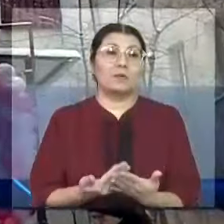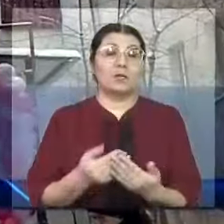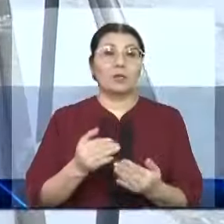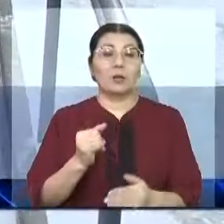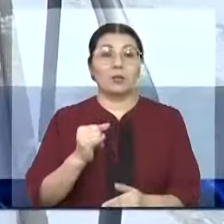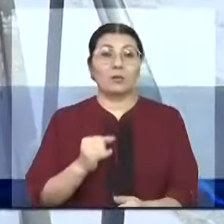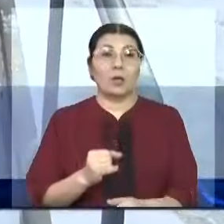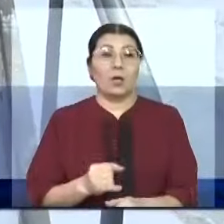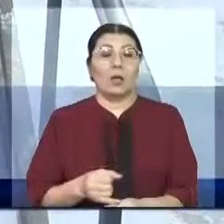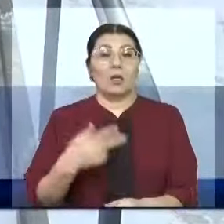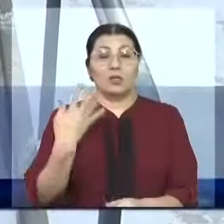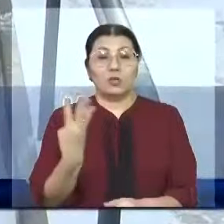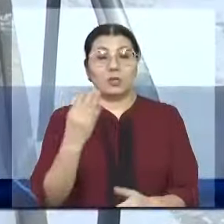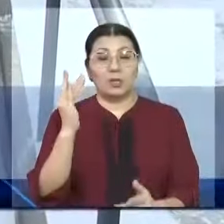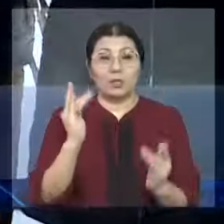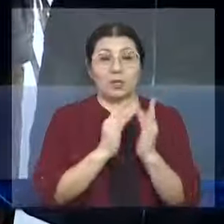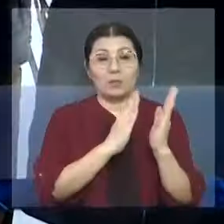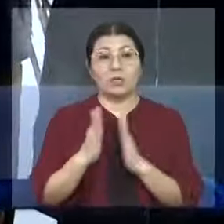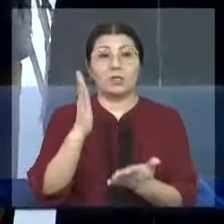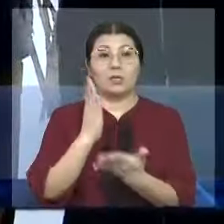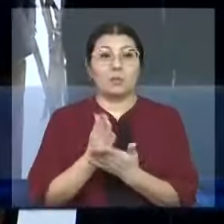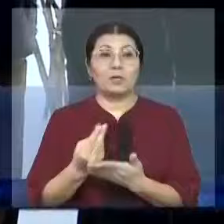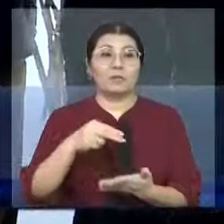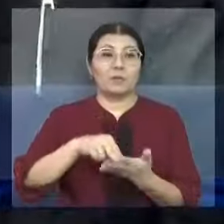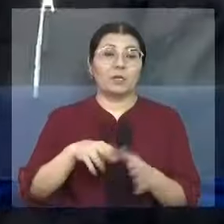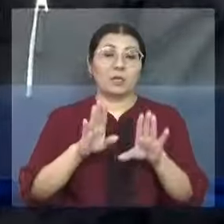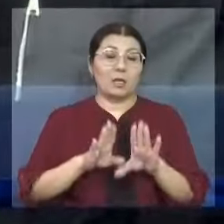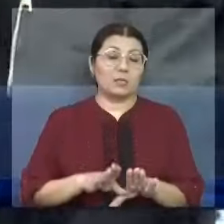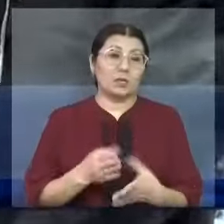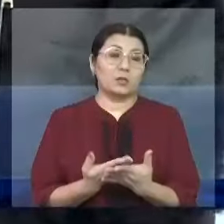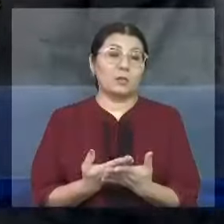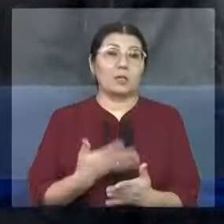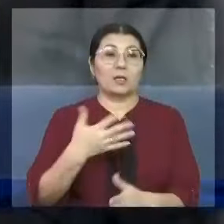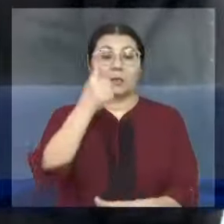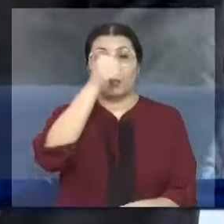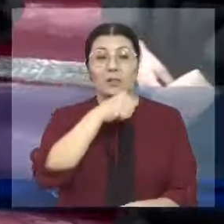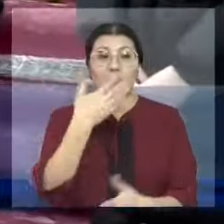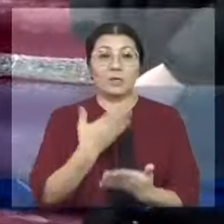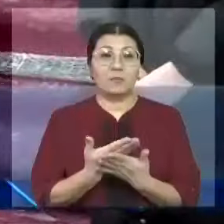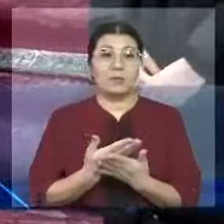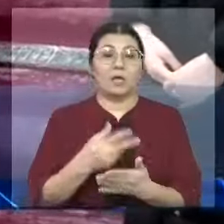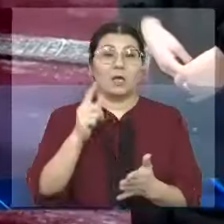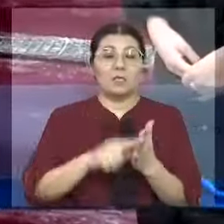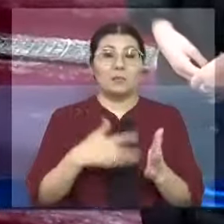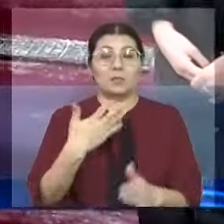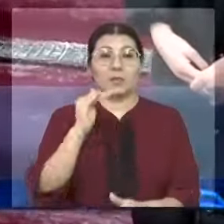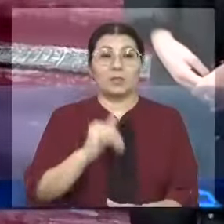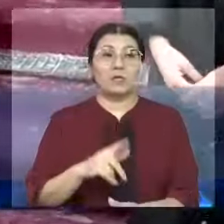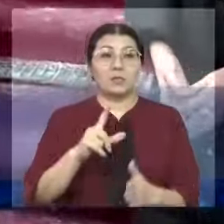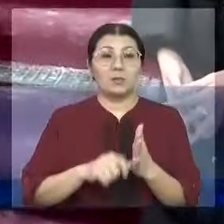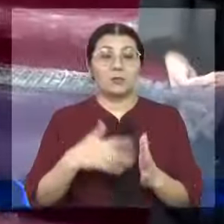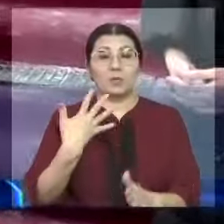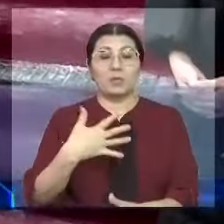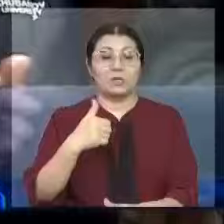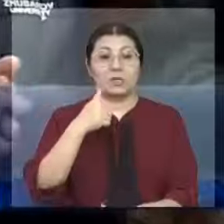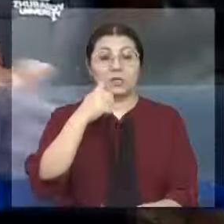университета имеется четыре общежития стоимость проживания остаётся неизменной уже 5 лет и составляет 75750 тенге в